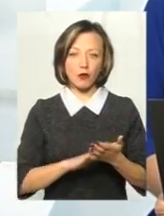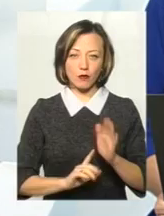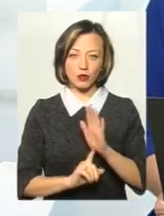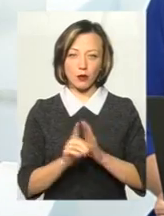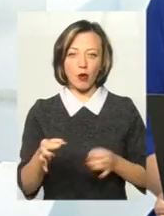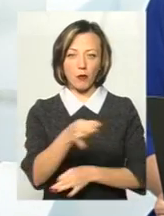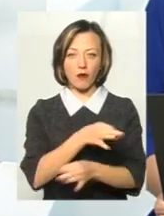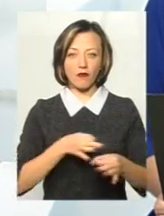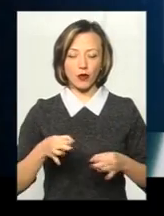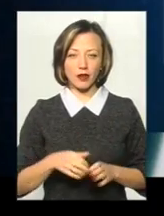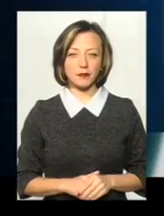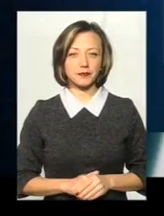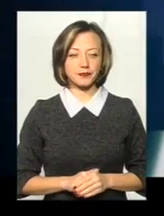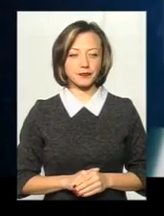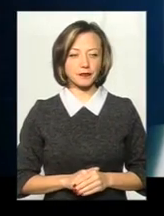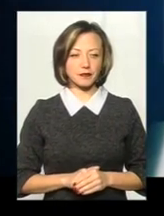почнемо обговорення в студії.